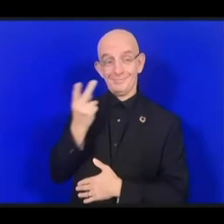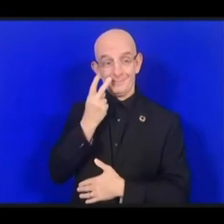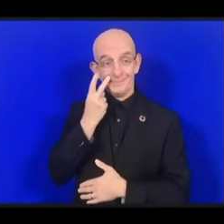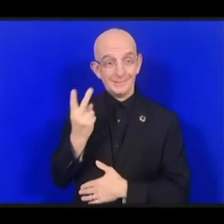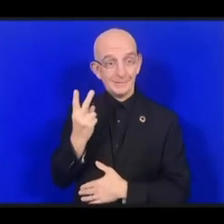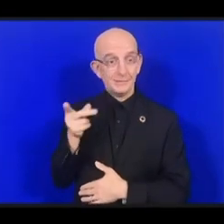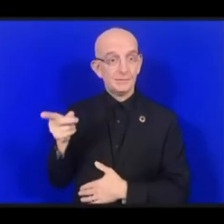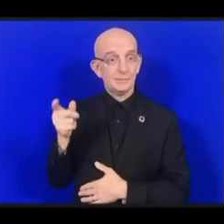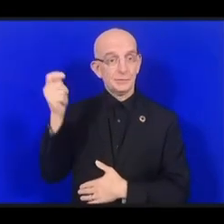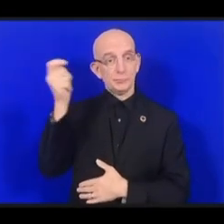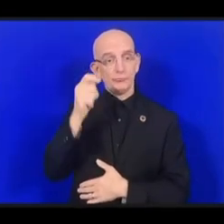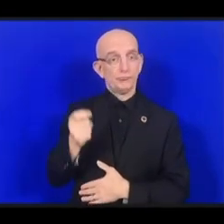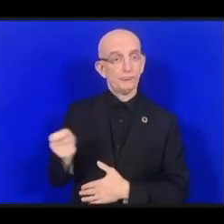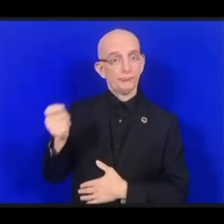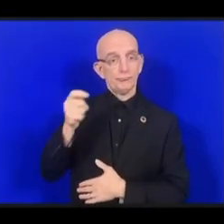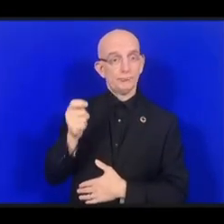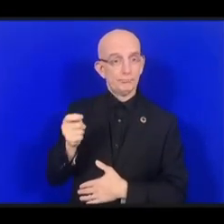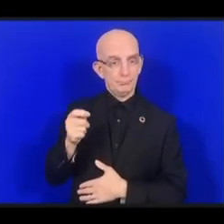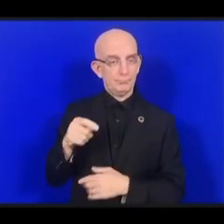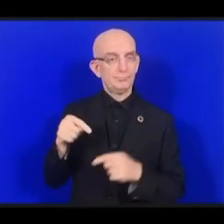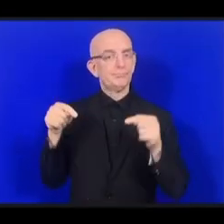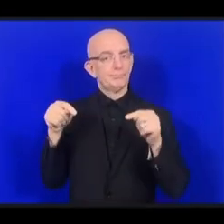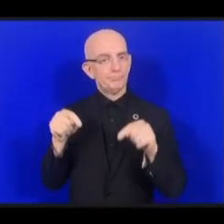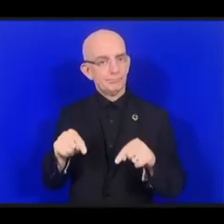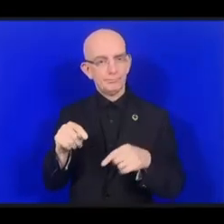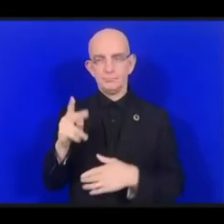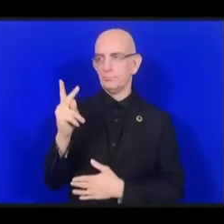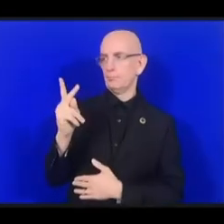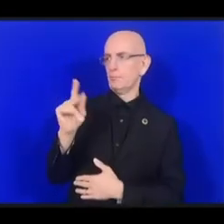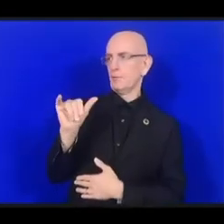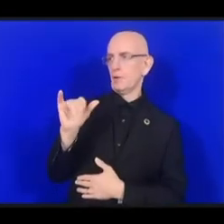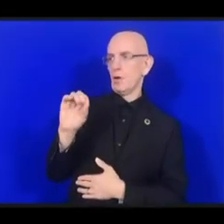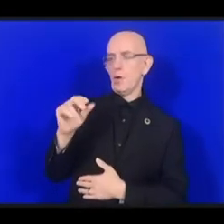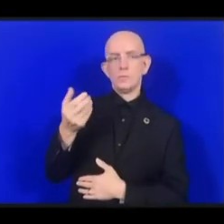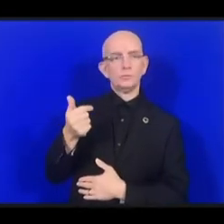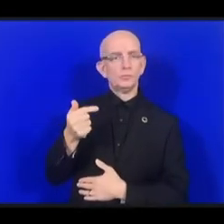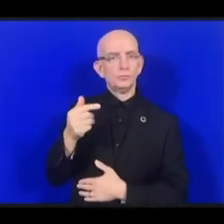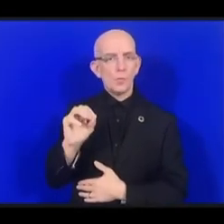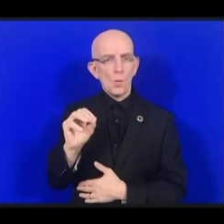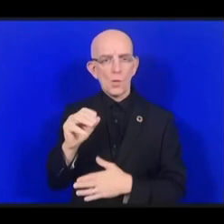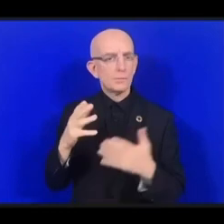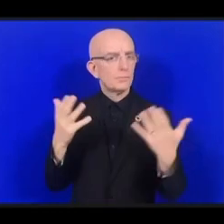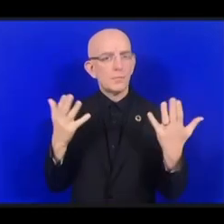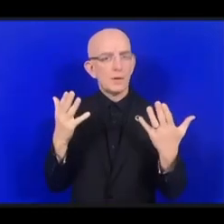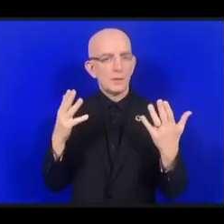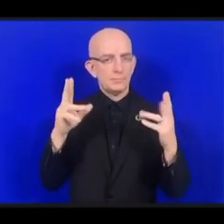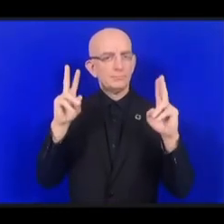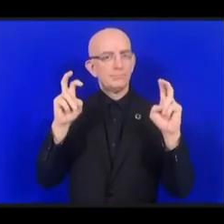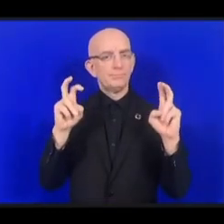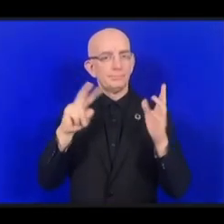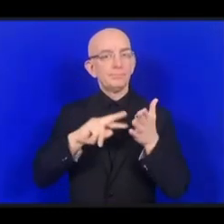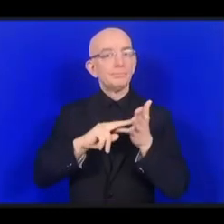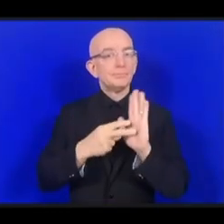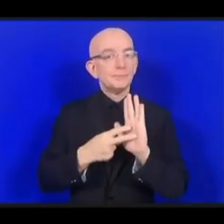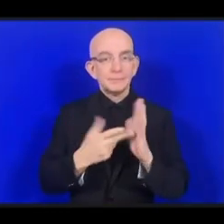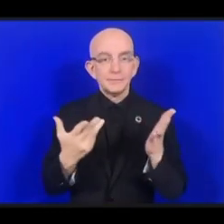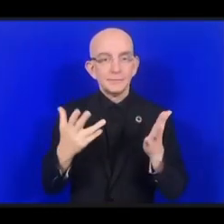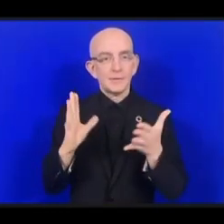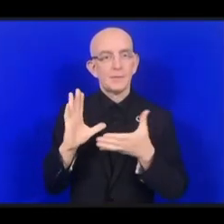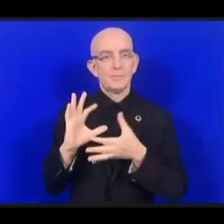いう感じは意とえ引きつるという意味の通じますところの反